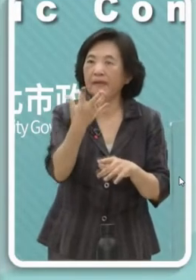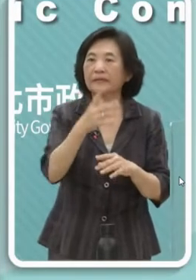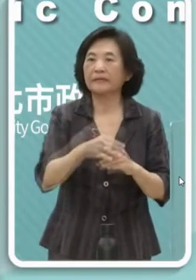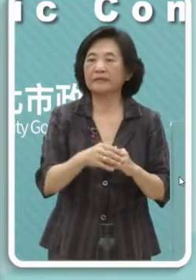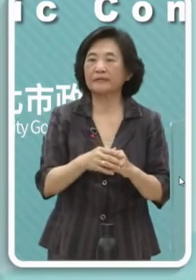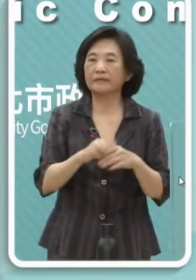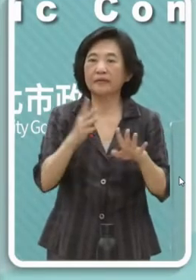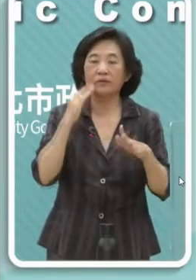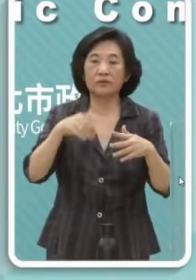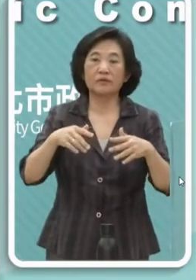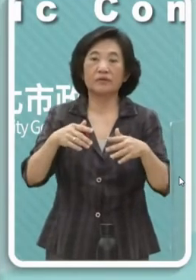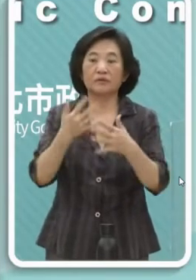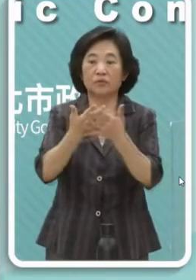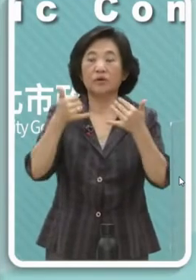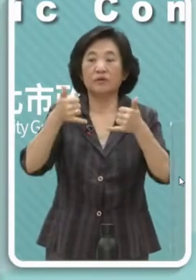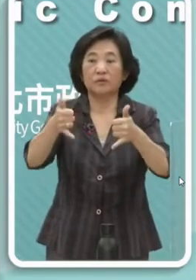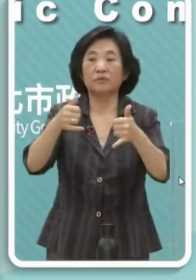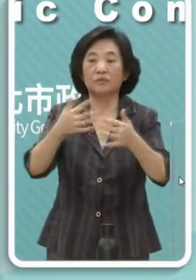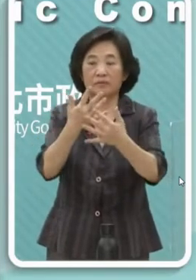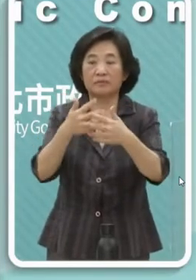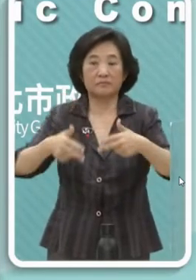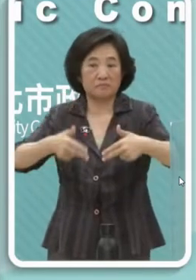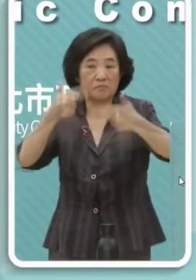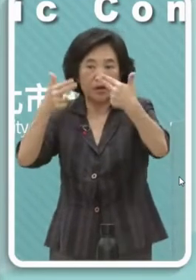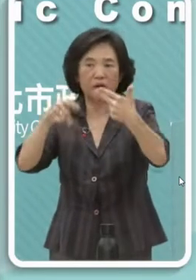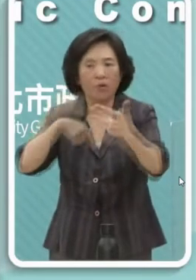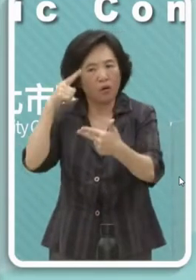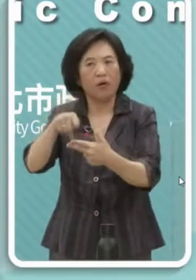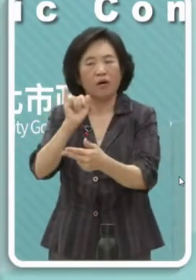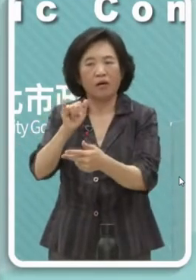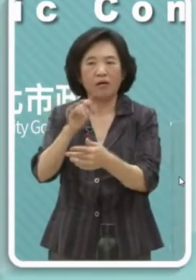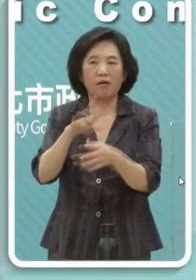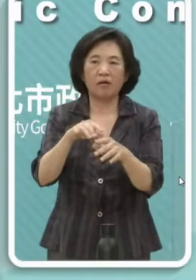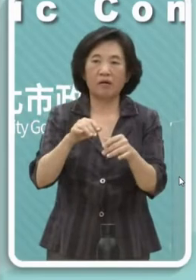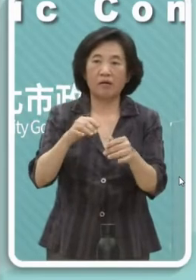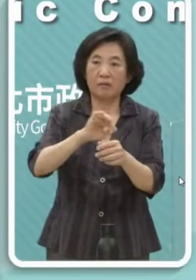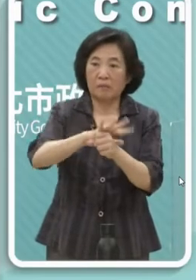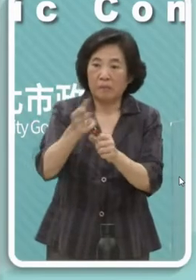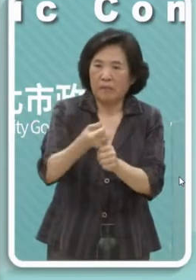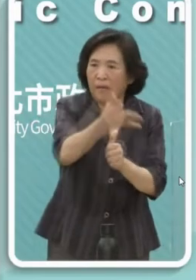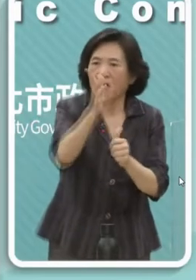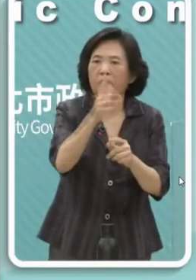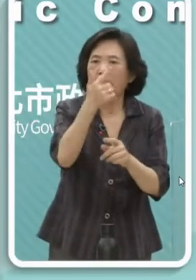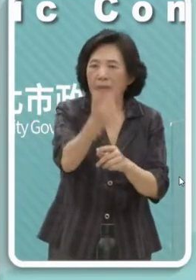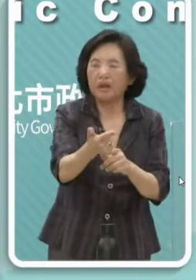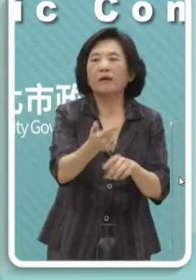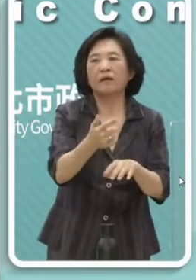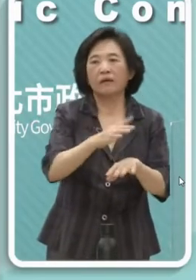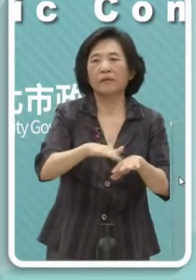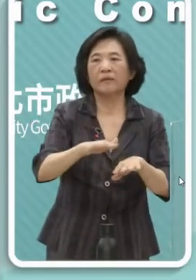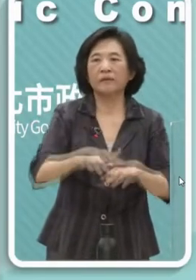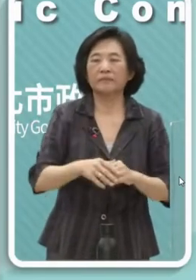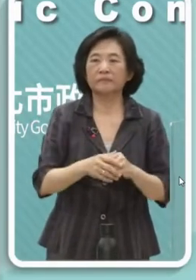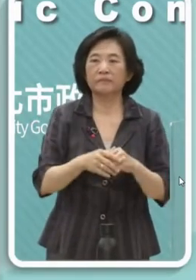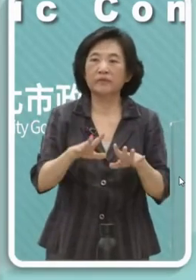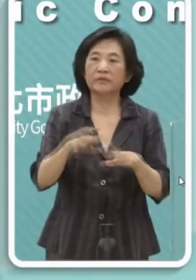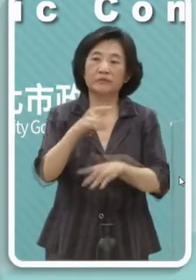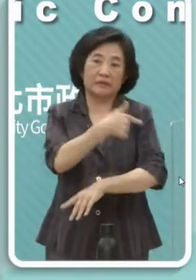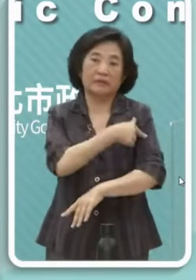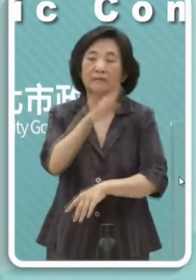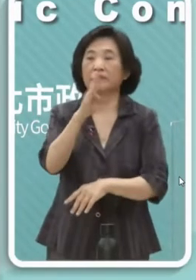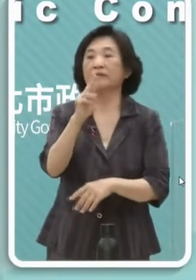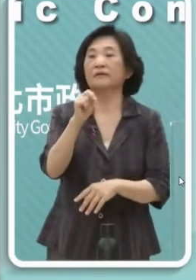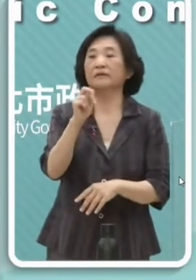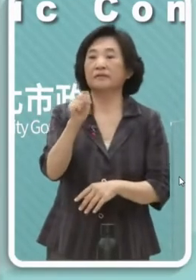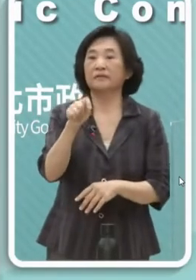度的线上教学，你知道哈，对疫情的扩散是有抑制作用。所以我们刚好是这样的哦，刚好那儿童 BNT 也要来的。好，我们看下